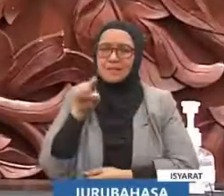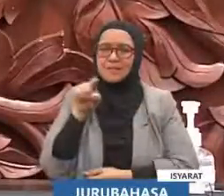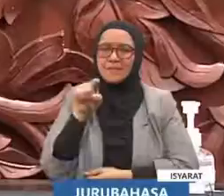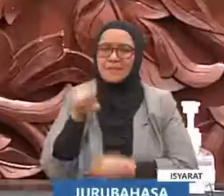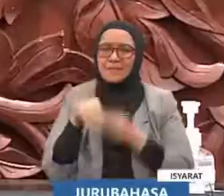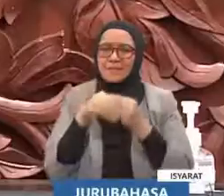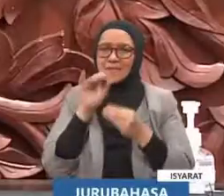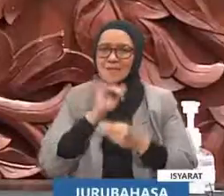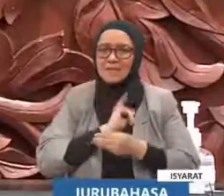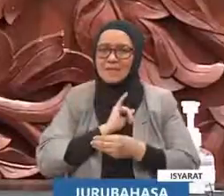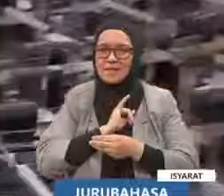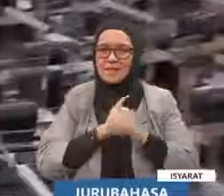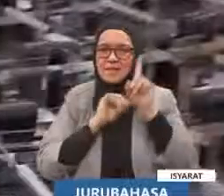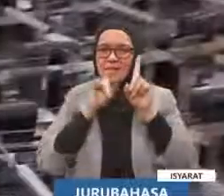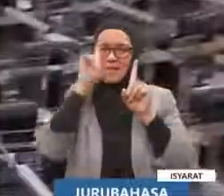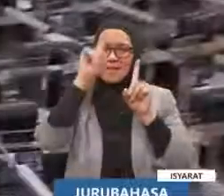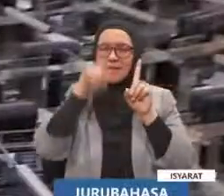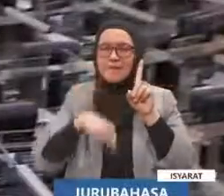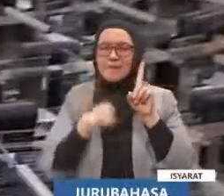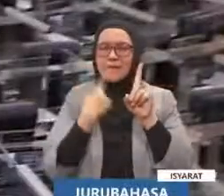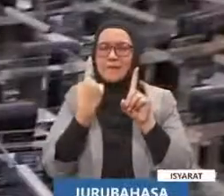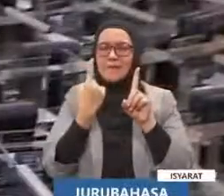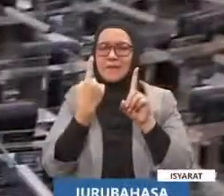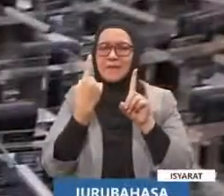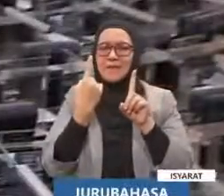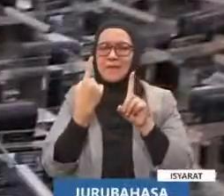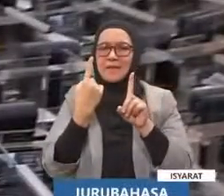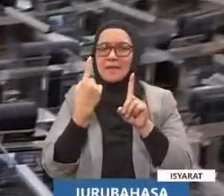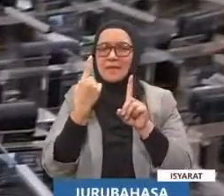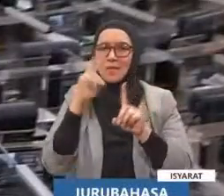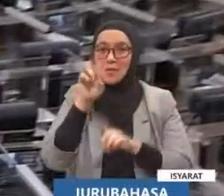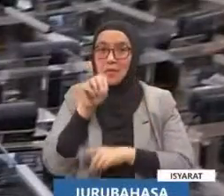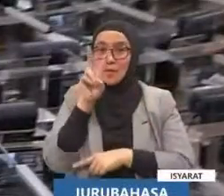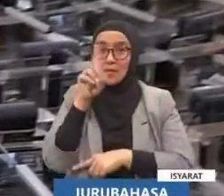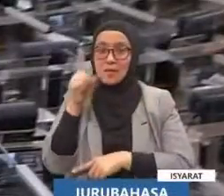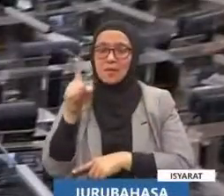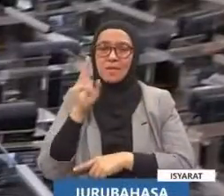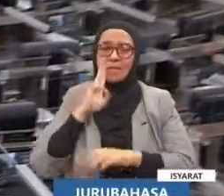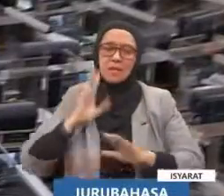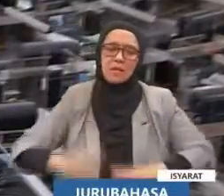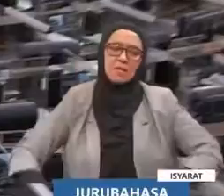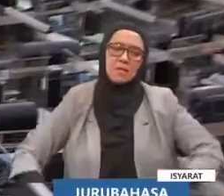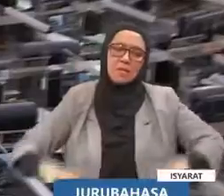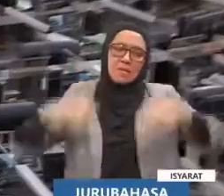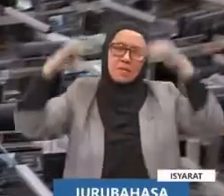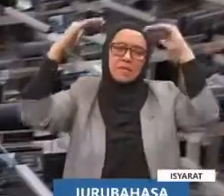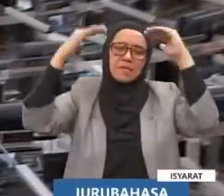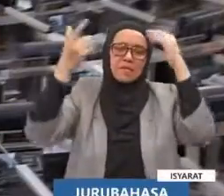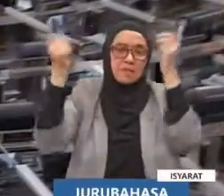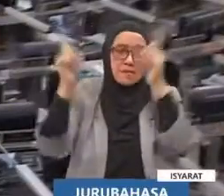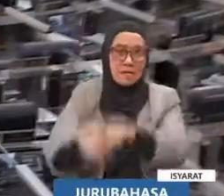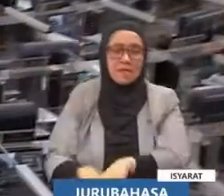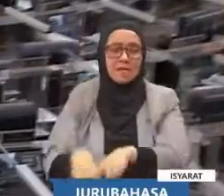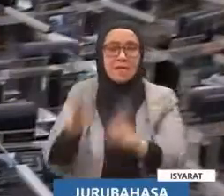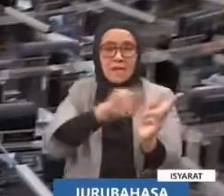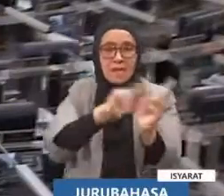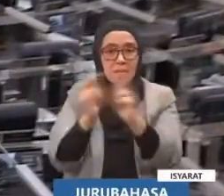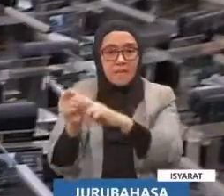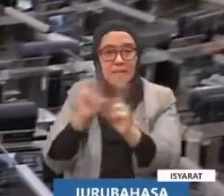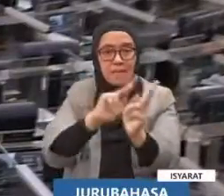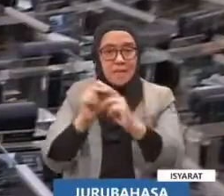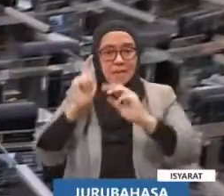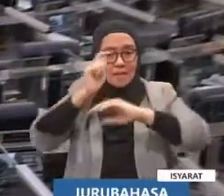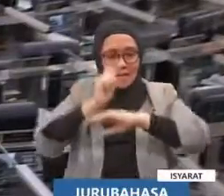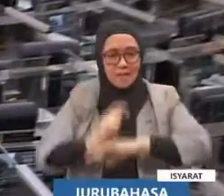saya, pada awal Januari 2021 ya, banjir besar seperti 1971 telah berlaku di kampung-kampung tradisi